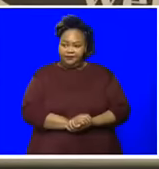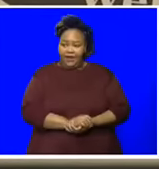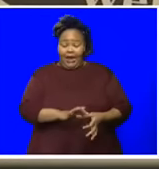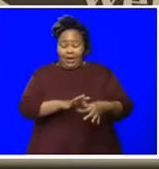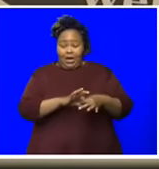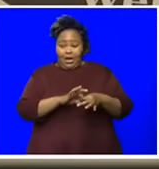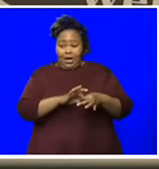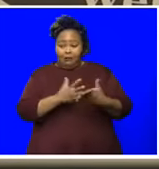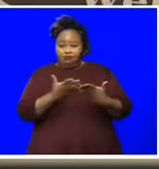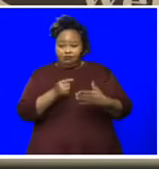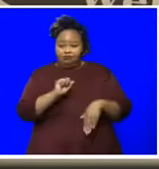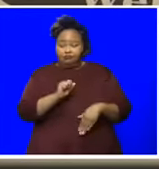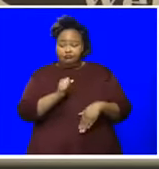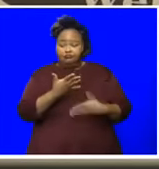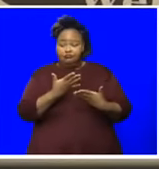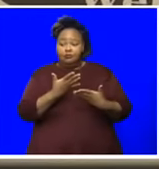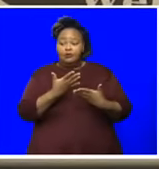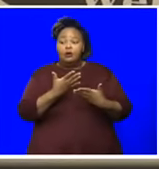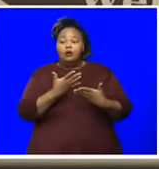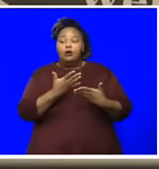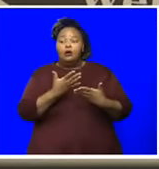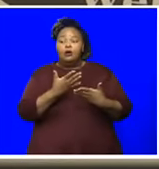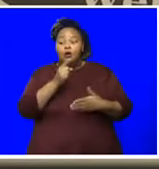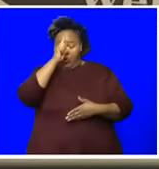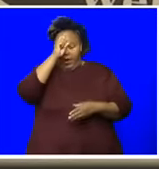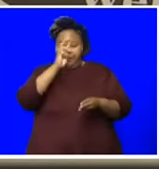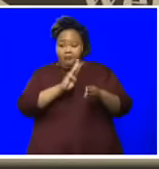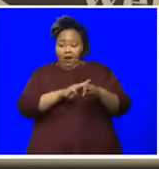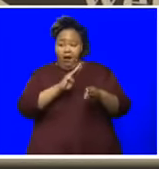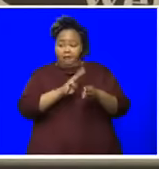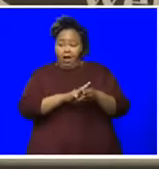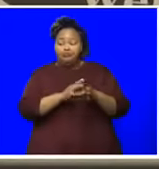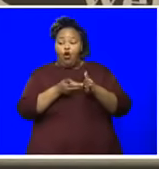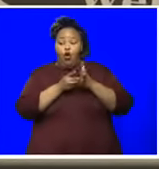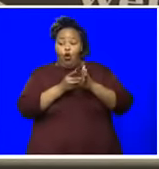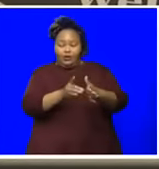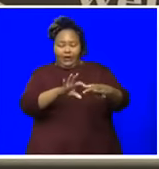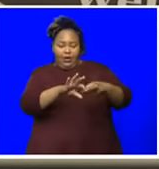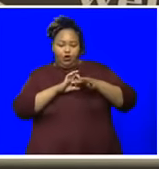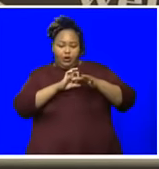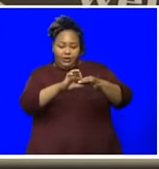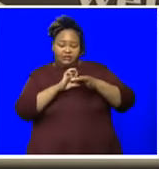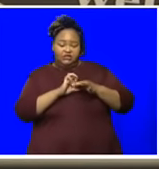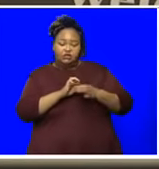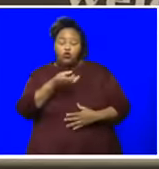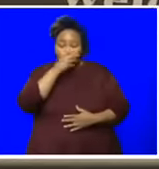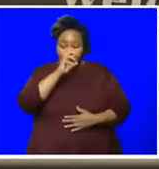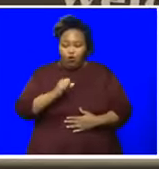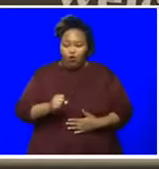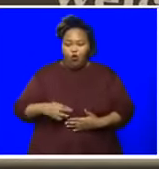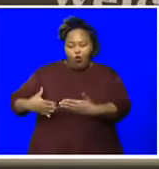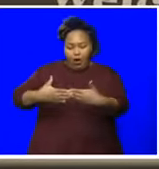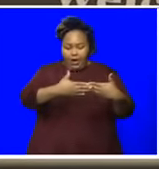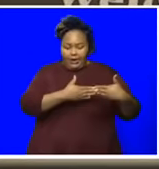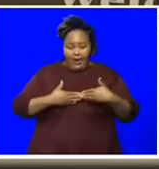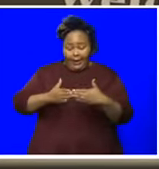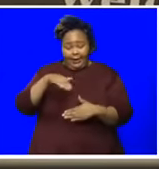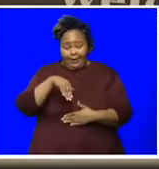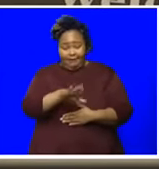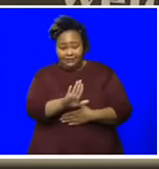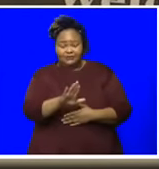abadzala even egameni lakhe wekunene sicela lokwendlulisa kubonga lokukhulu kubaka